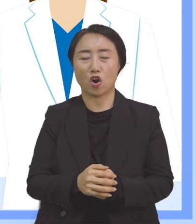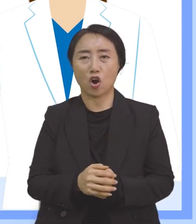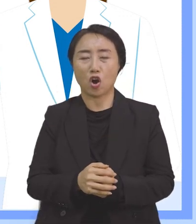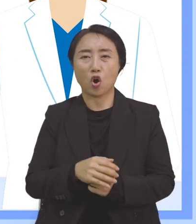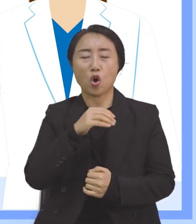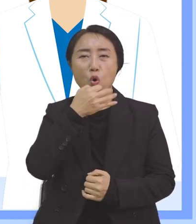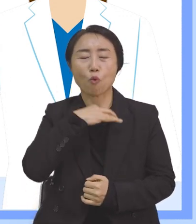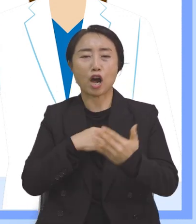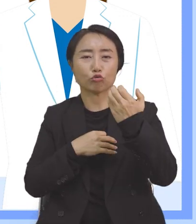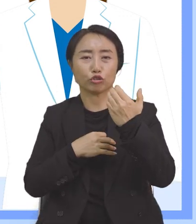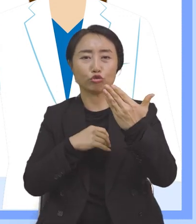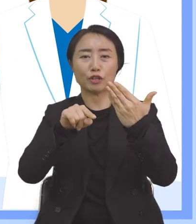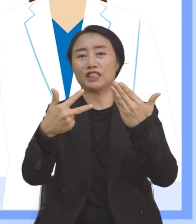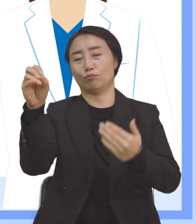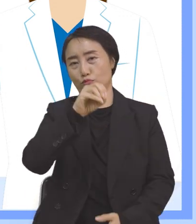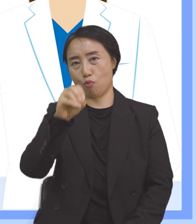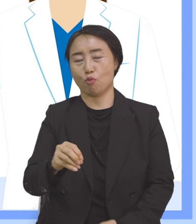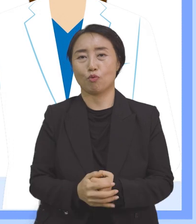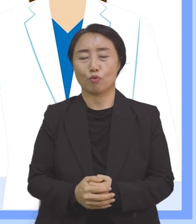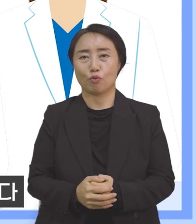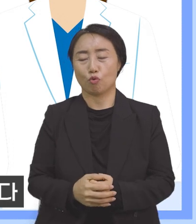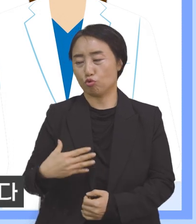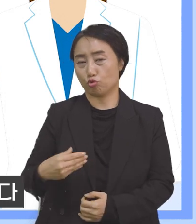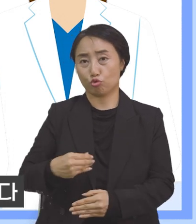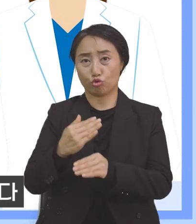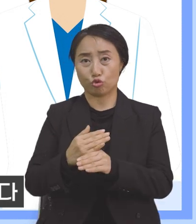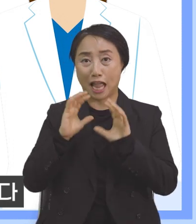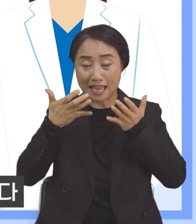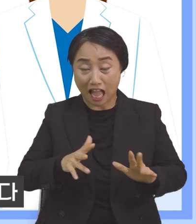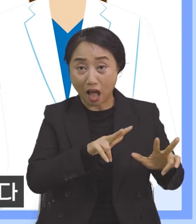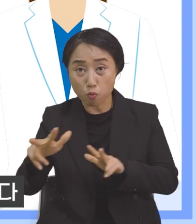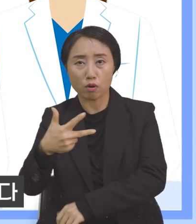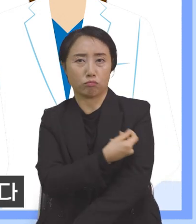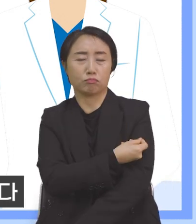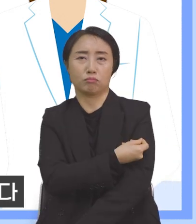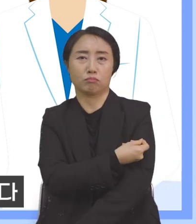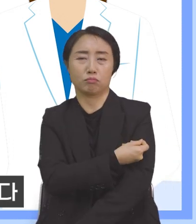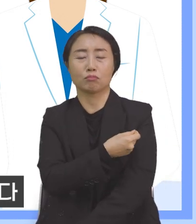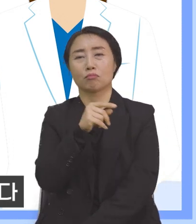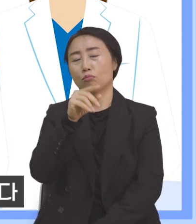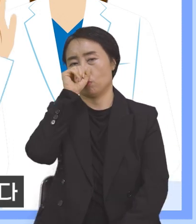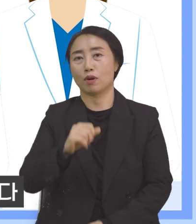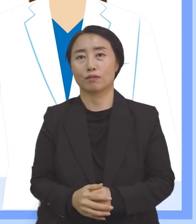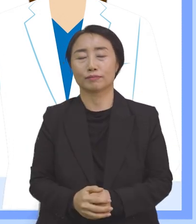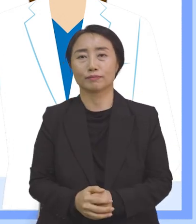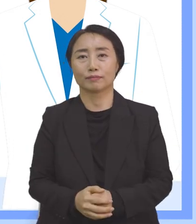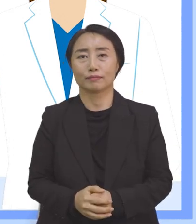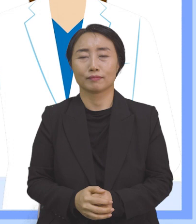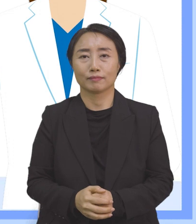효과는 99.7%로 높은 편입니다. 또 수유 중이나 출산 직후에도 맞을 수 있다는 장점이